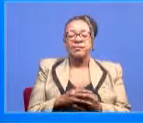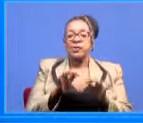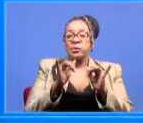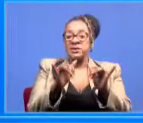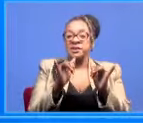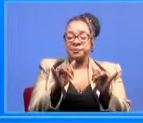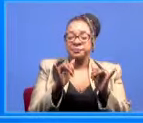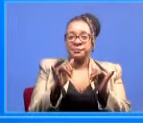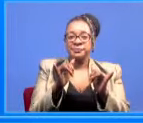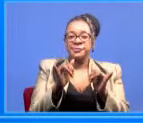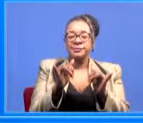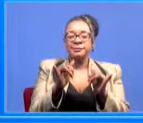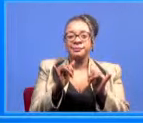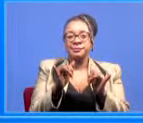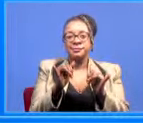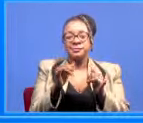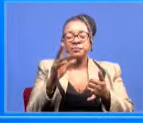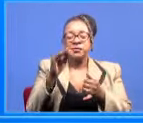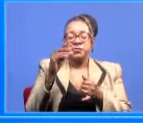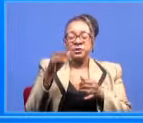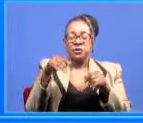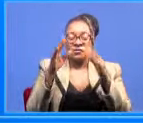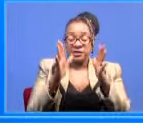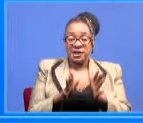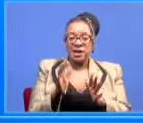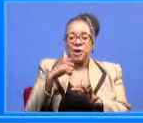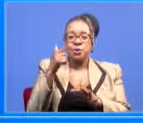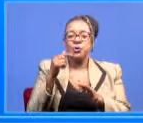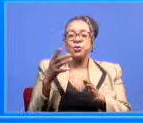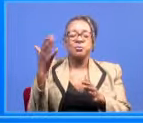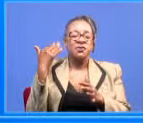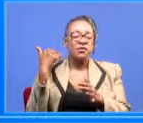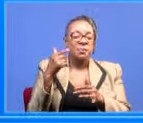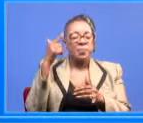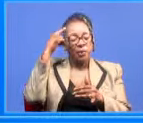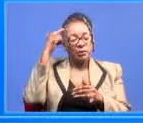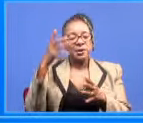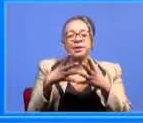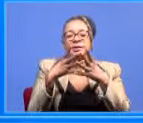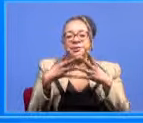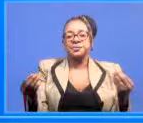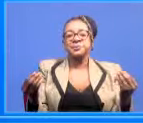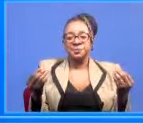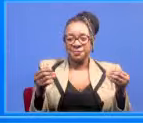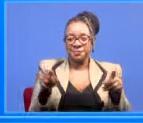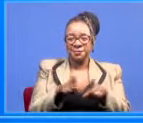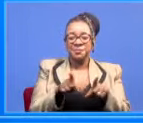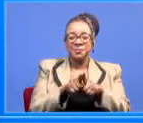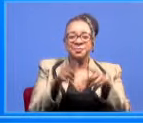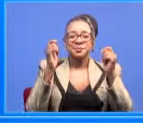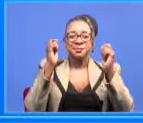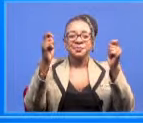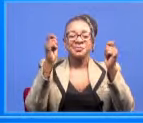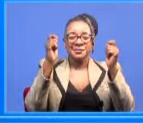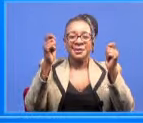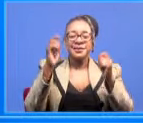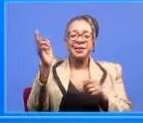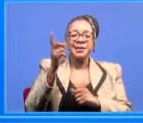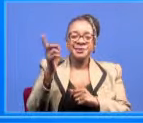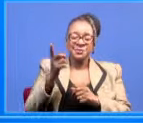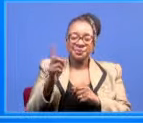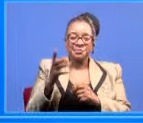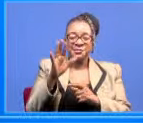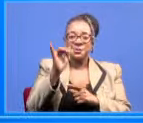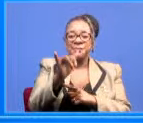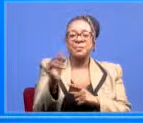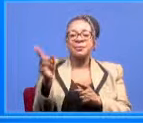afisa wa magereza aliyekuwa nadhaniwa kupotea hatimaye amepatikana. Jackson Kuria Kihara alikuwa akiandamana jijini Nairobi, lakini tangu